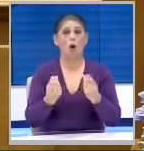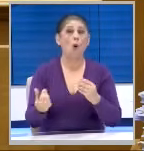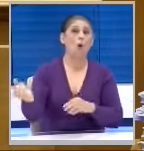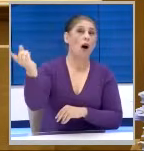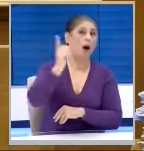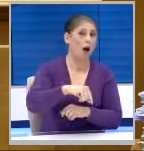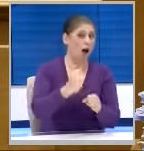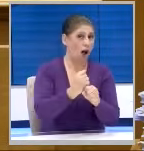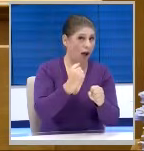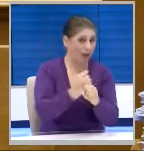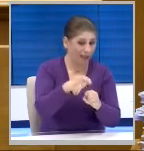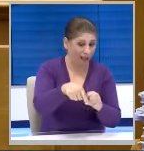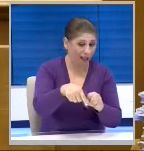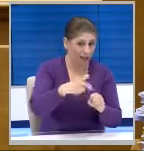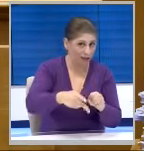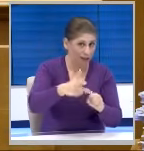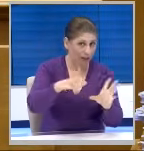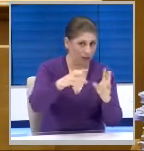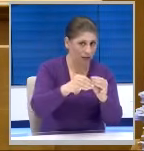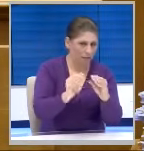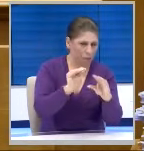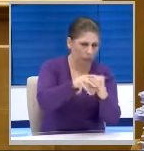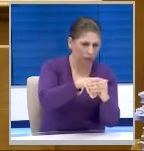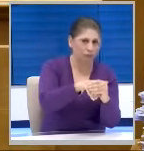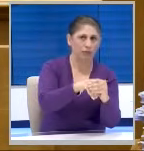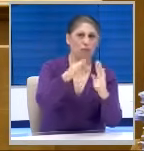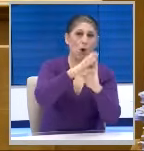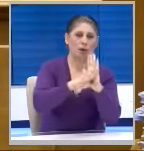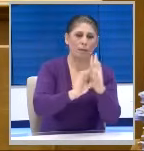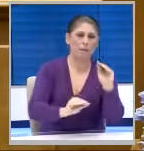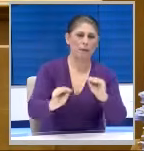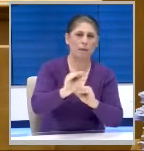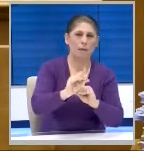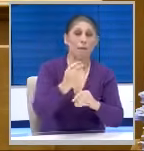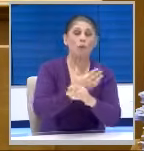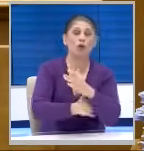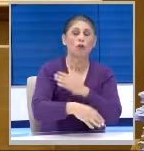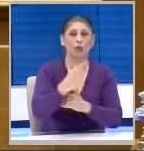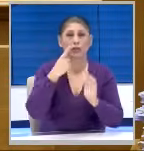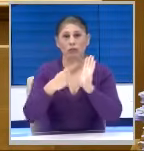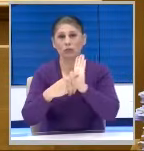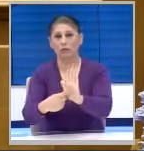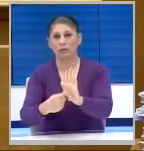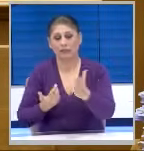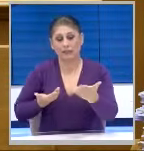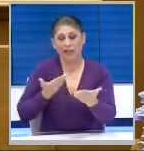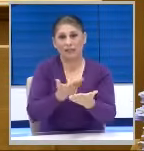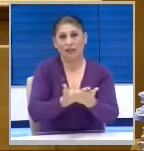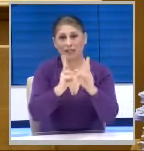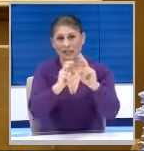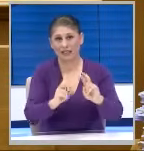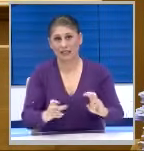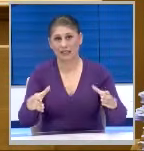έργα εντάχθηκαν μετά κόπων και βασάνων το αποτυπώνει στην κατάθεσή του στην εξεταστική